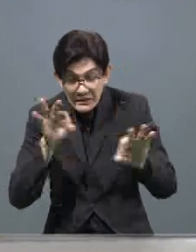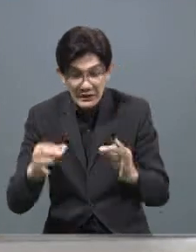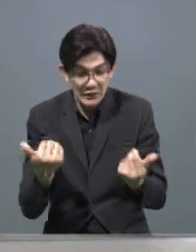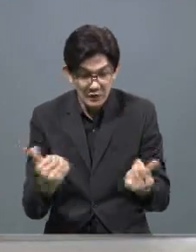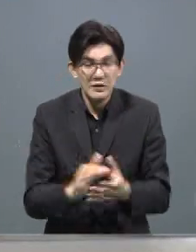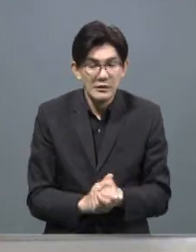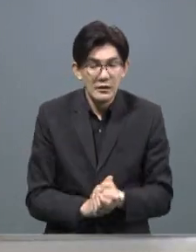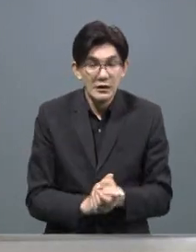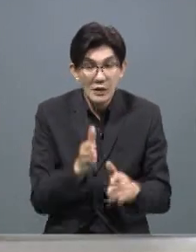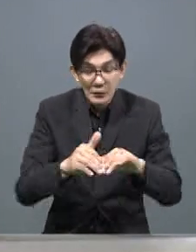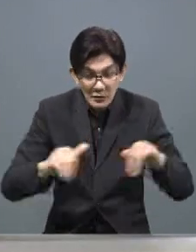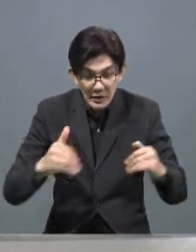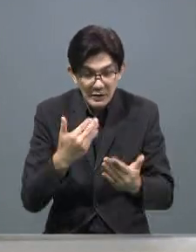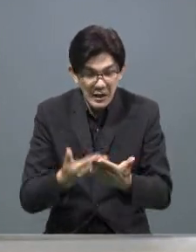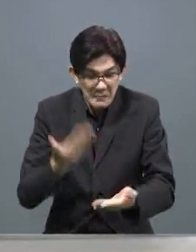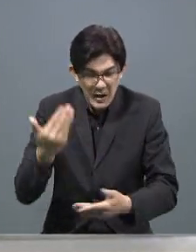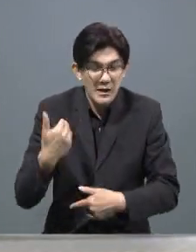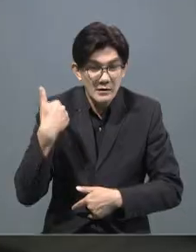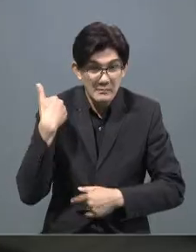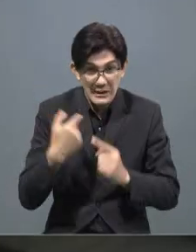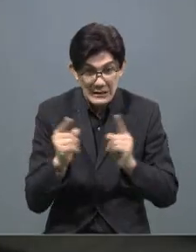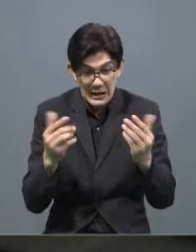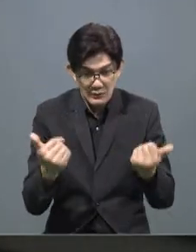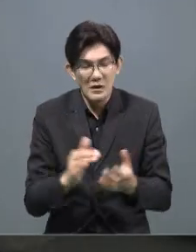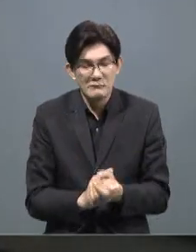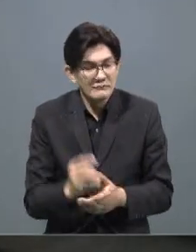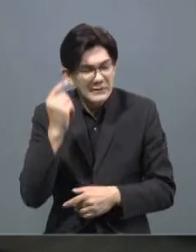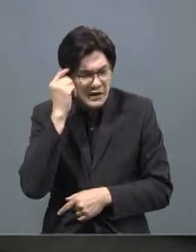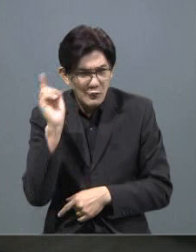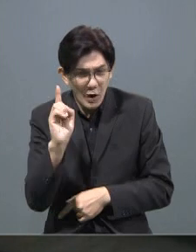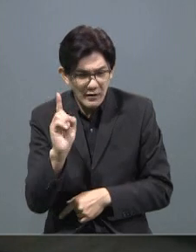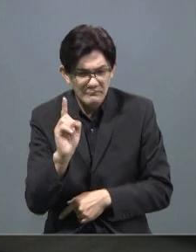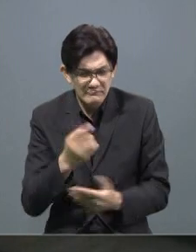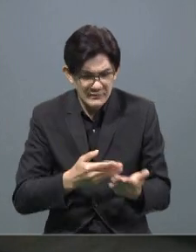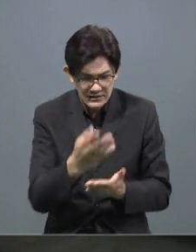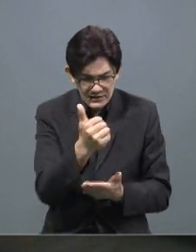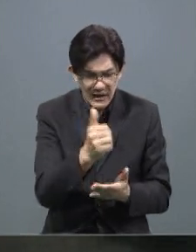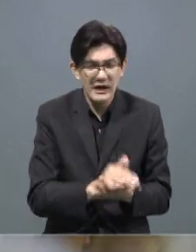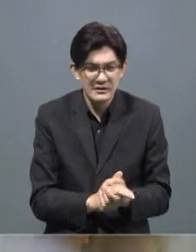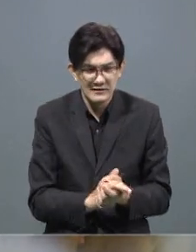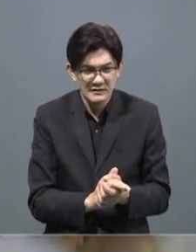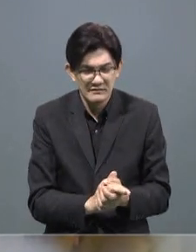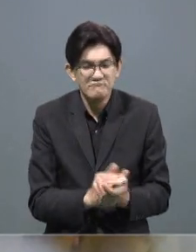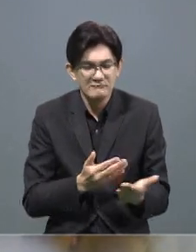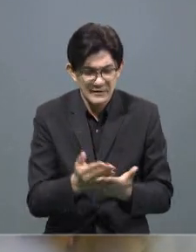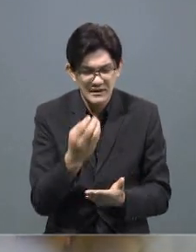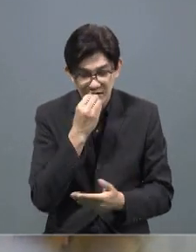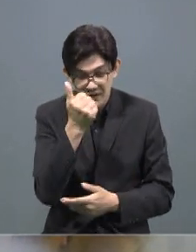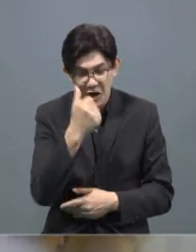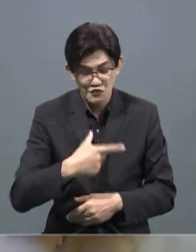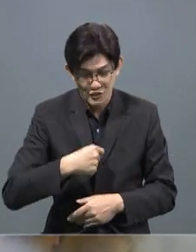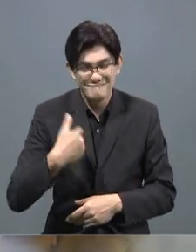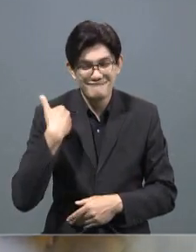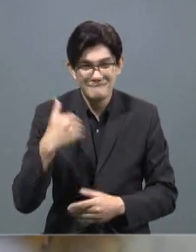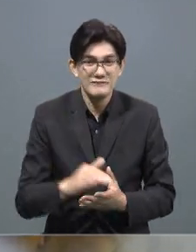บอกว่าแม้ว่าทุเรียนจะราคาสูงขึ้นบ้างนะครับแต่ว่าก็ยังสามารถที่จะจับต้องได้แปลว่ายังพอซื้อไหวอยู่นะครับความชอบนะ